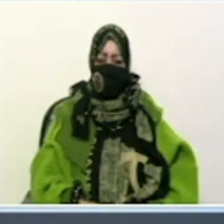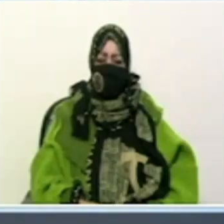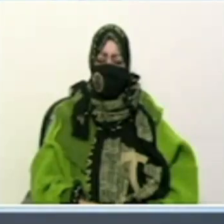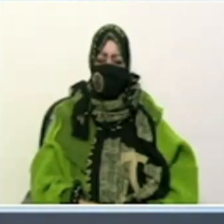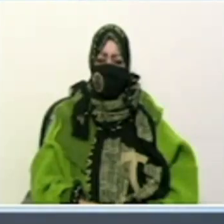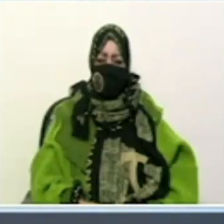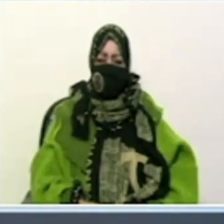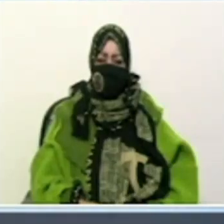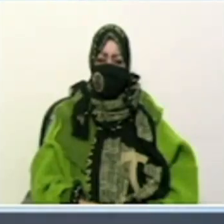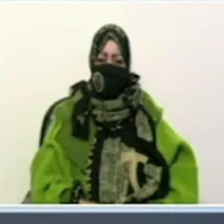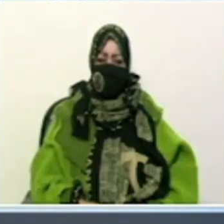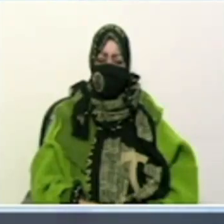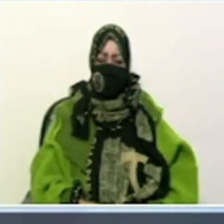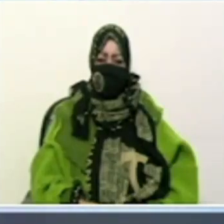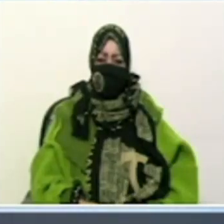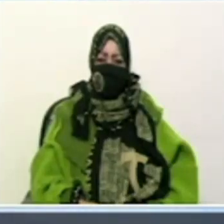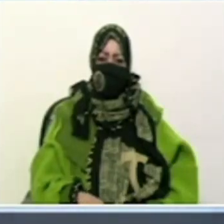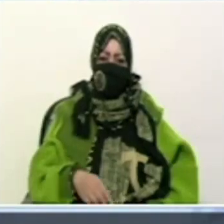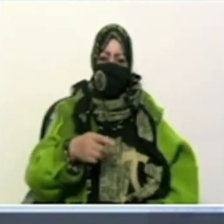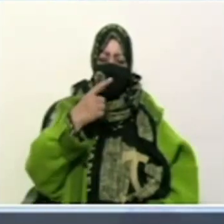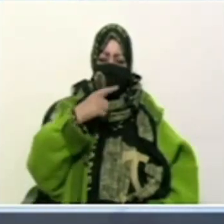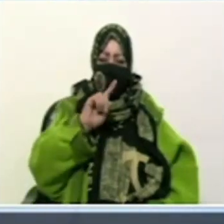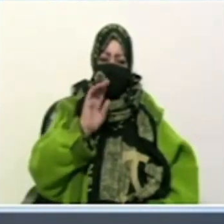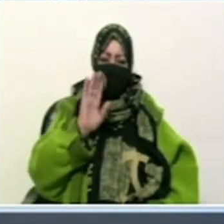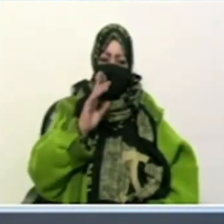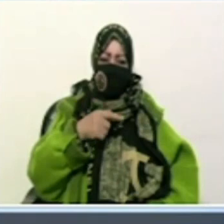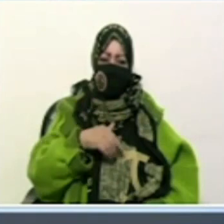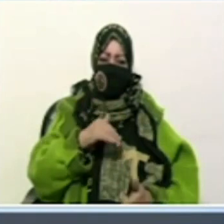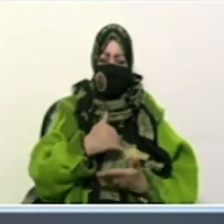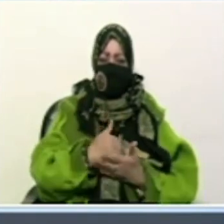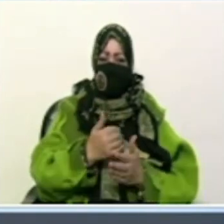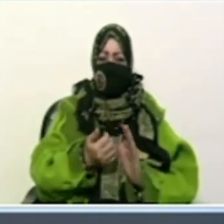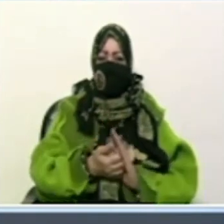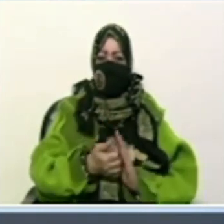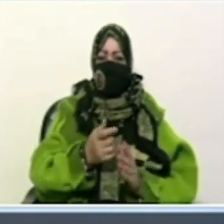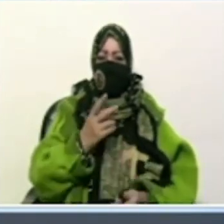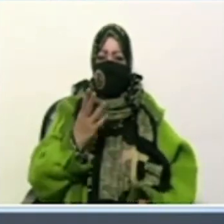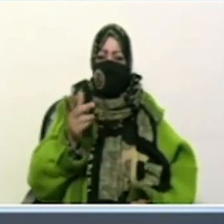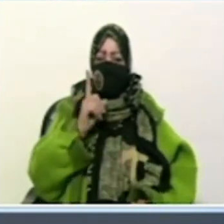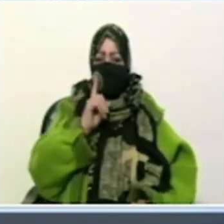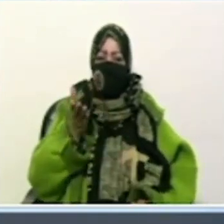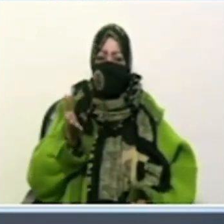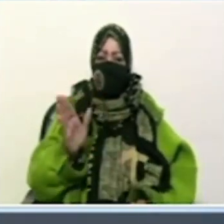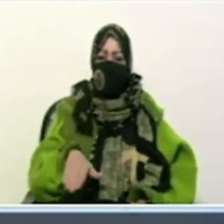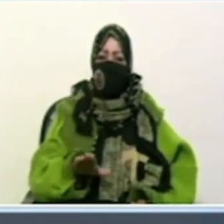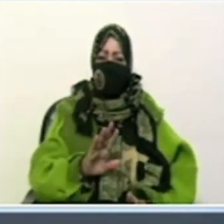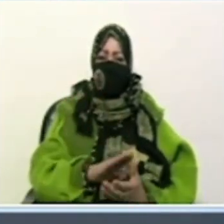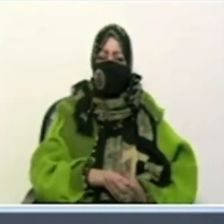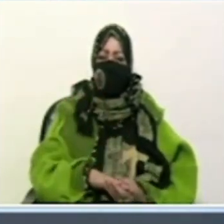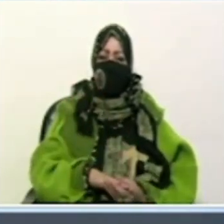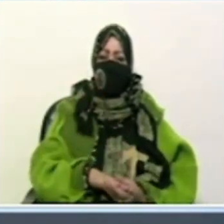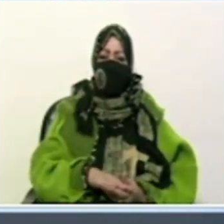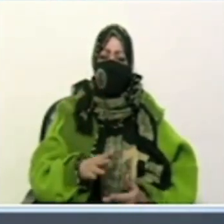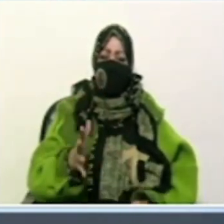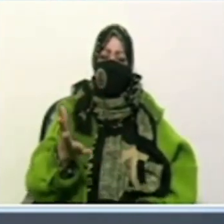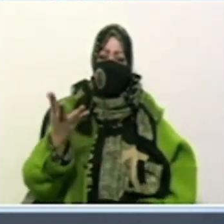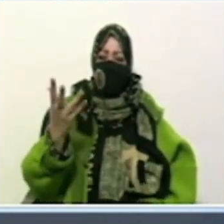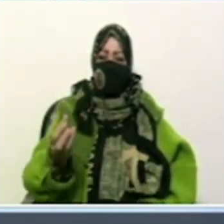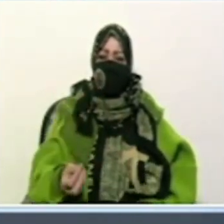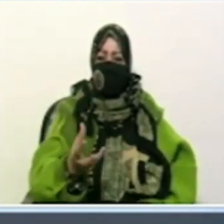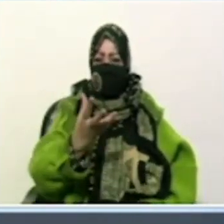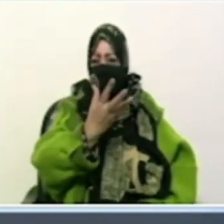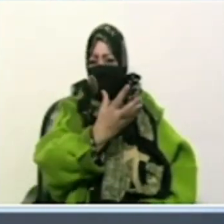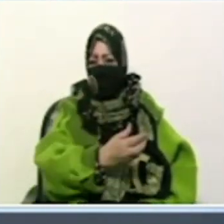وله أولاد لأخيه وأخته الذين توفيا أيضا بعد أمه